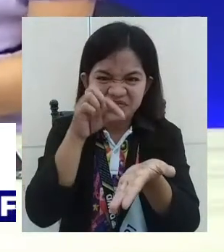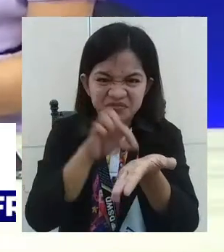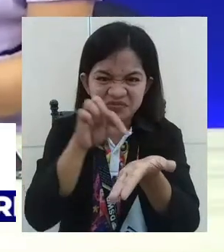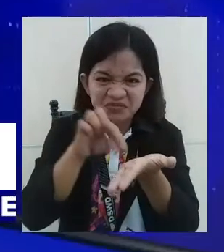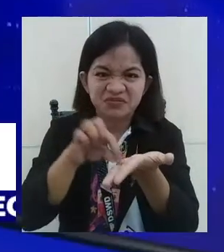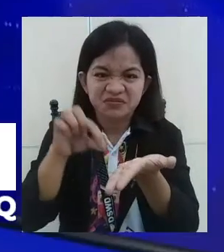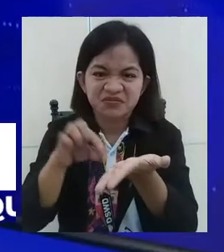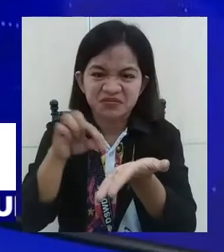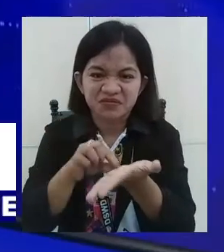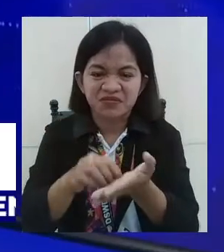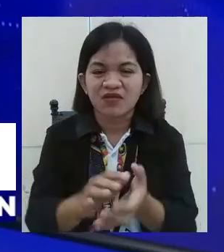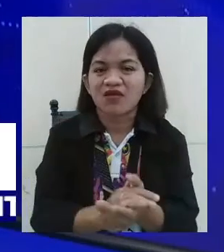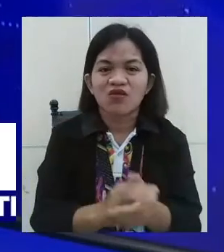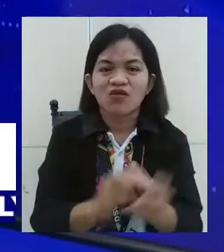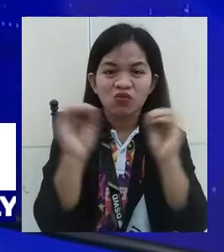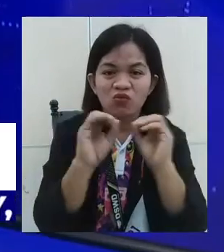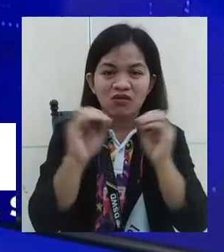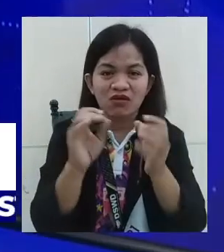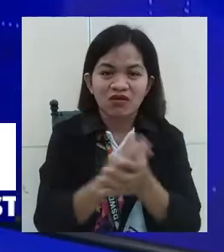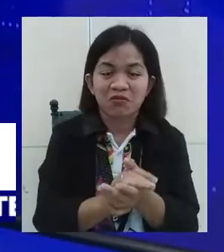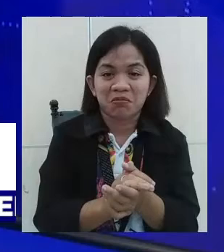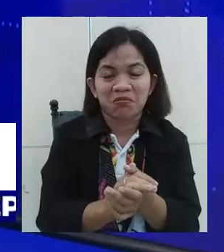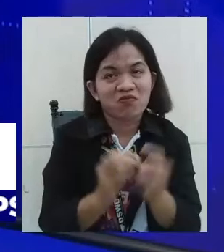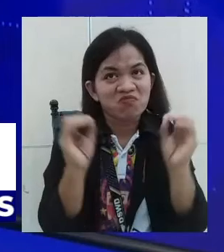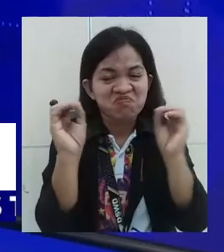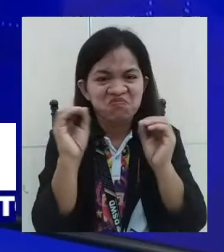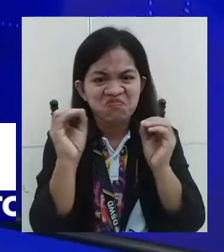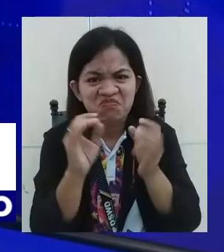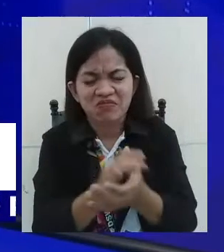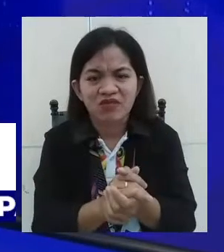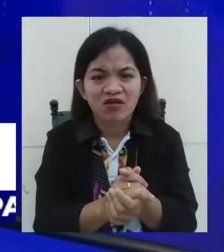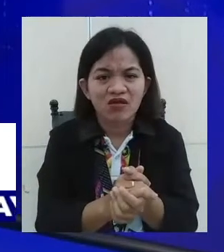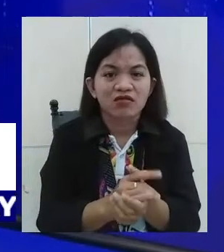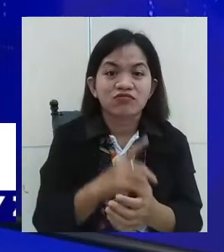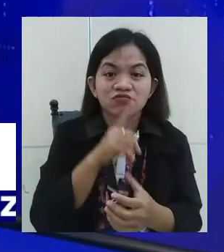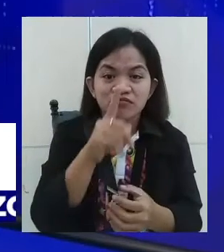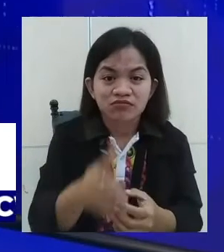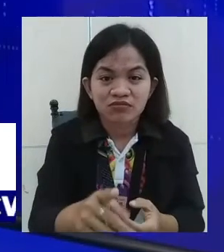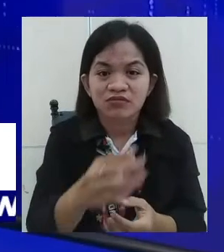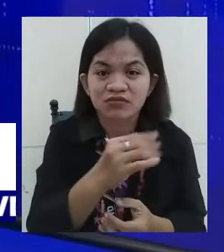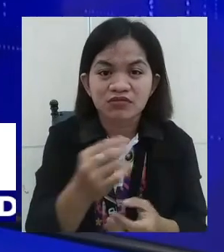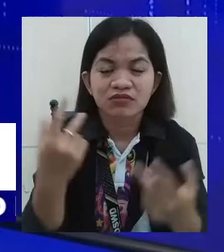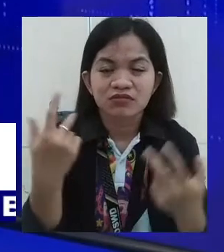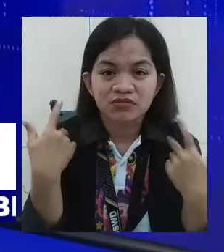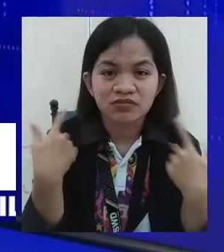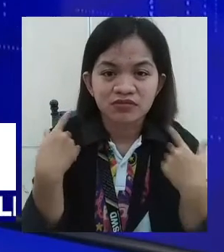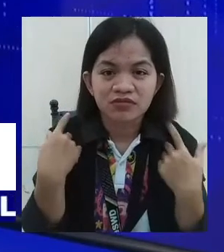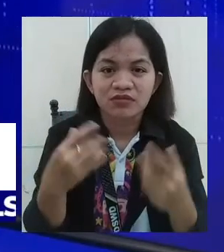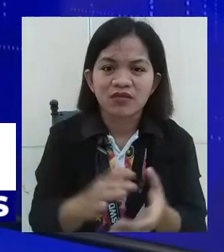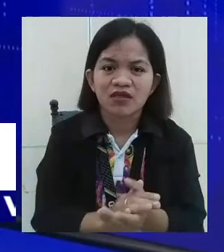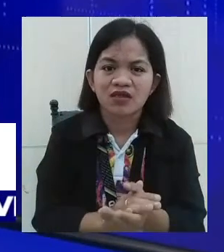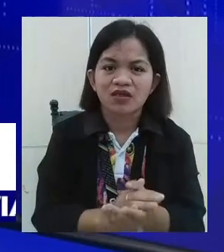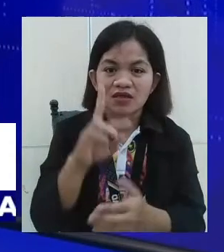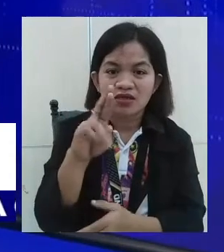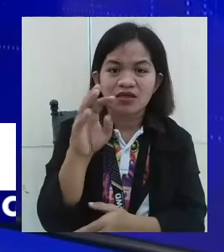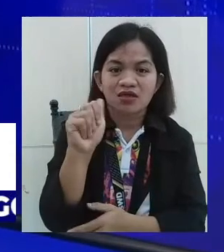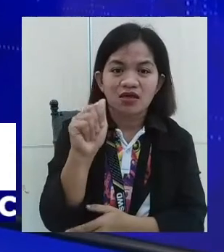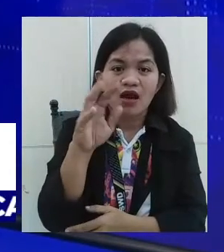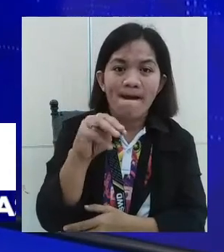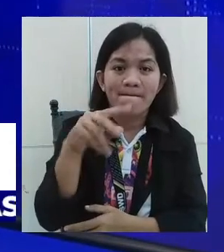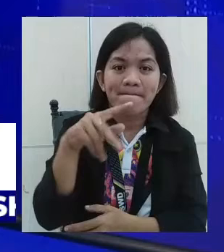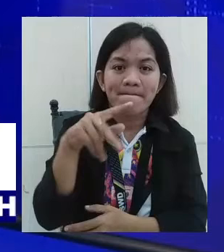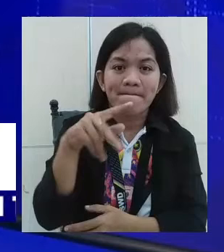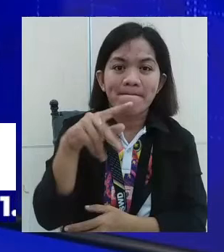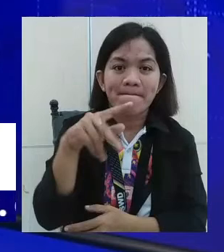silent siya sa batas na yan. Ang sinisiguro lang niya, magkaroon siya ng ramps, magkaroon siya ng elevator, nakakagalaw yung persons